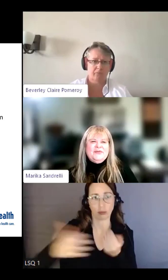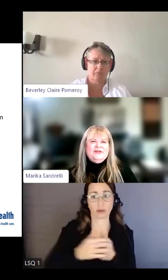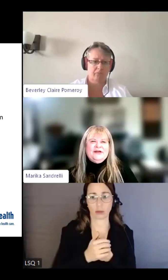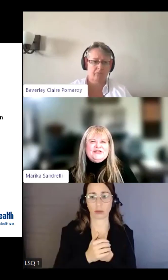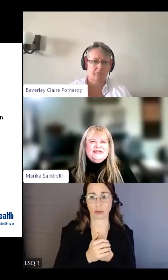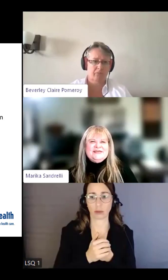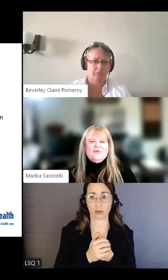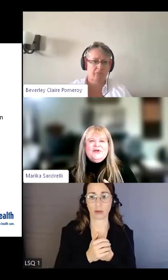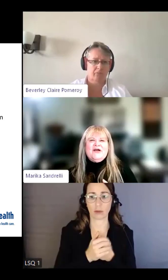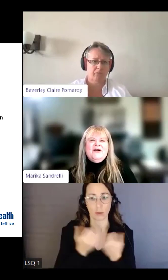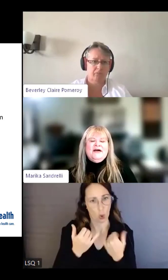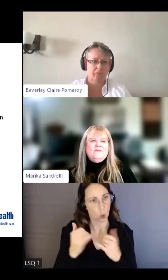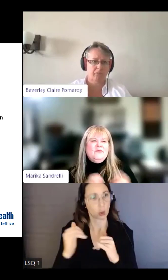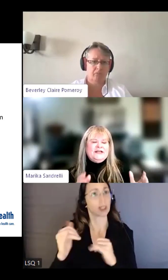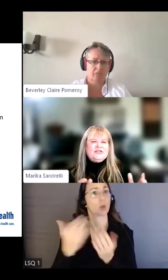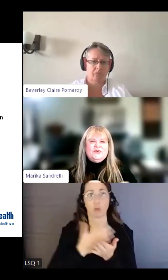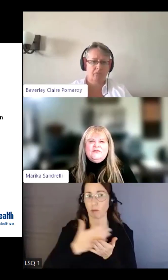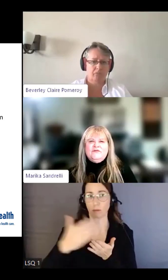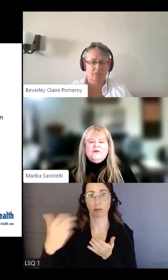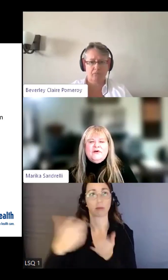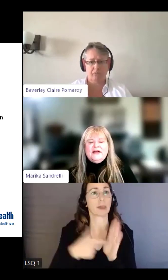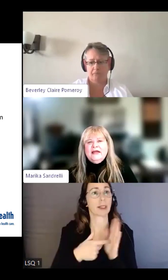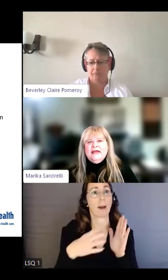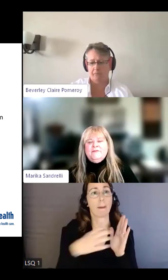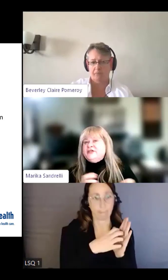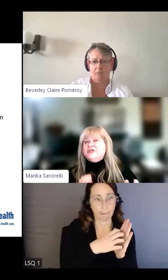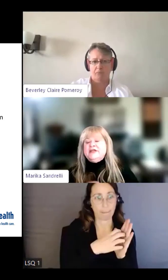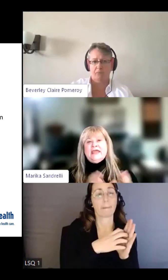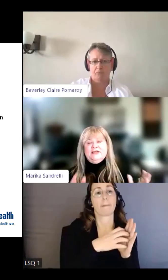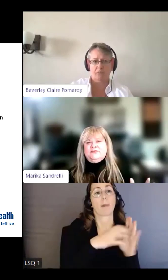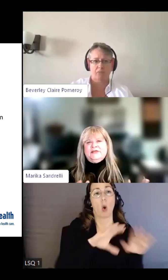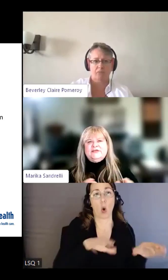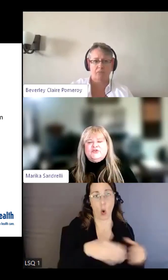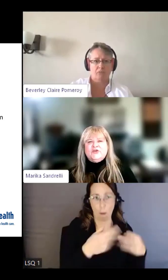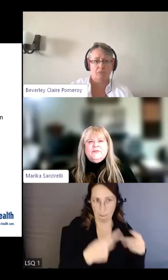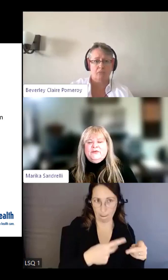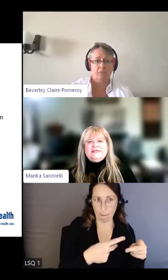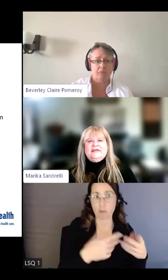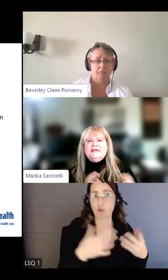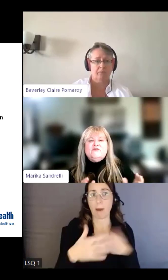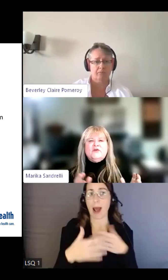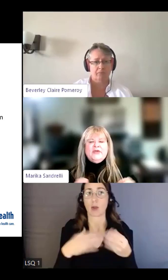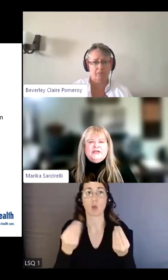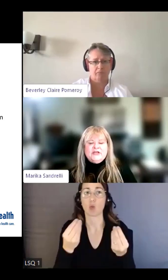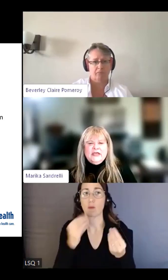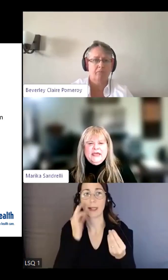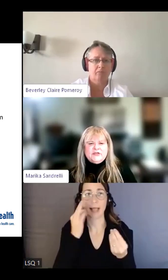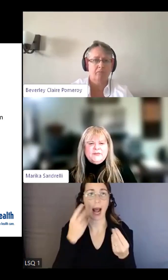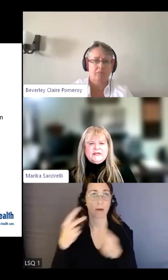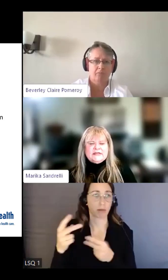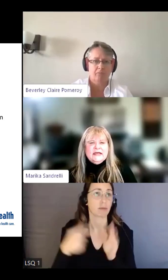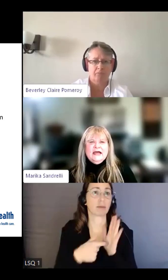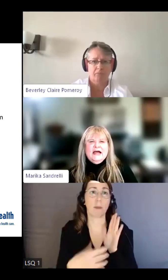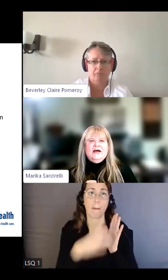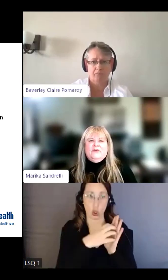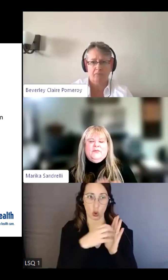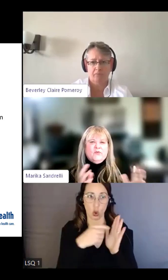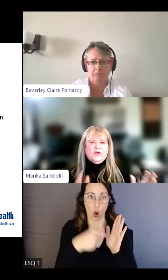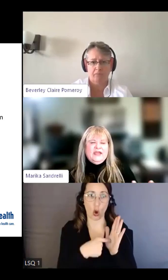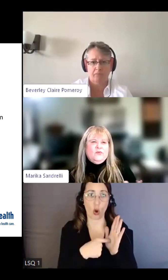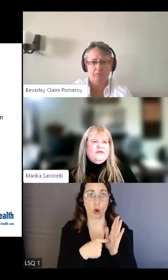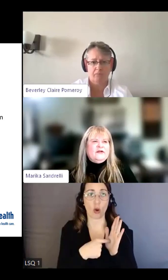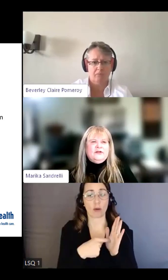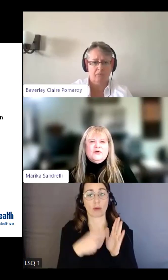des endroits particuliers. Donc, il y a un module qui viendra sur l'engagement des patients. On travaille avec la